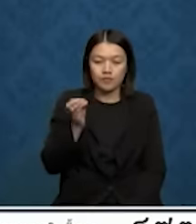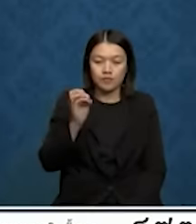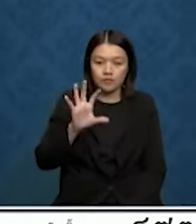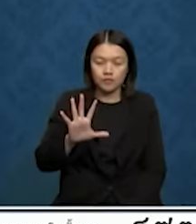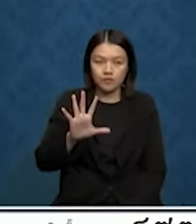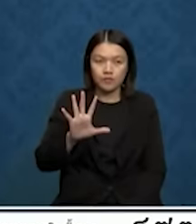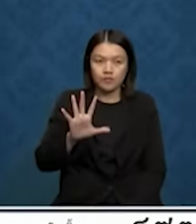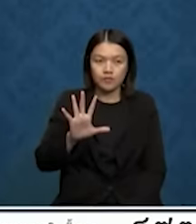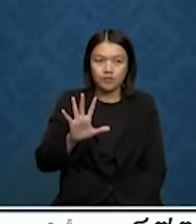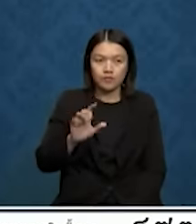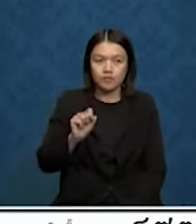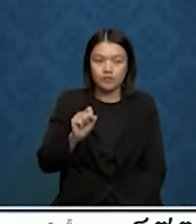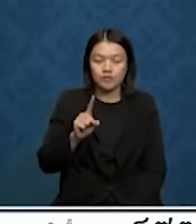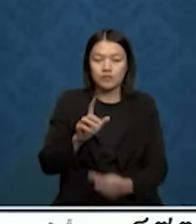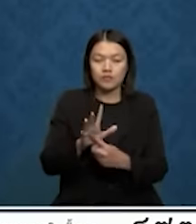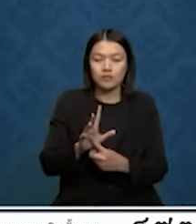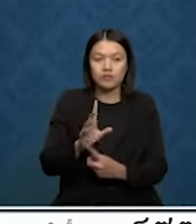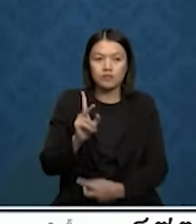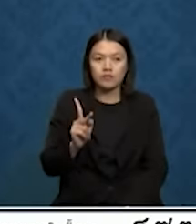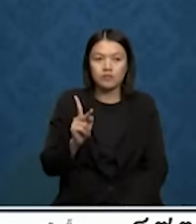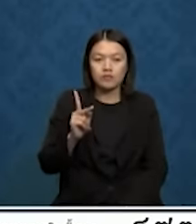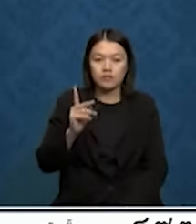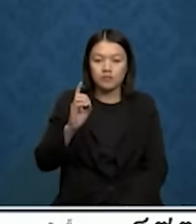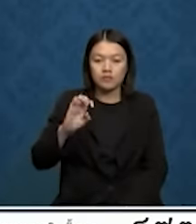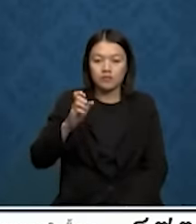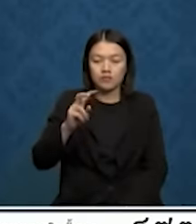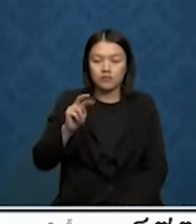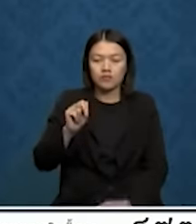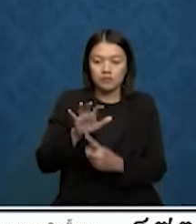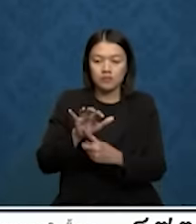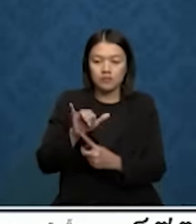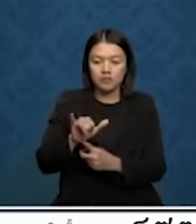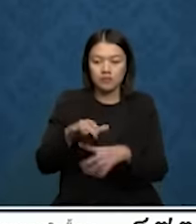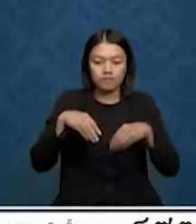365นายศักดินัยนุ่มหนู ไม่เห็นชอบครับ